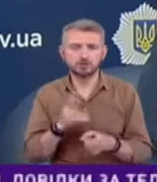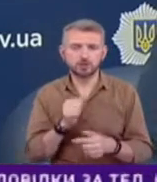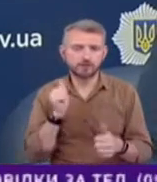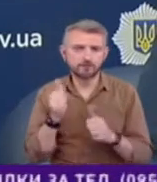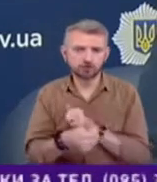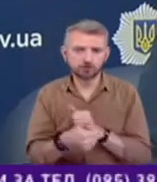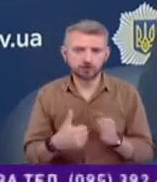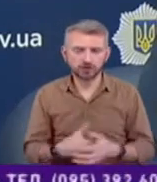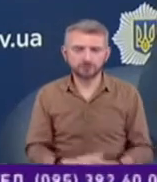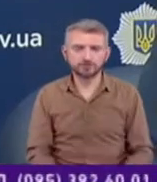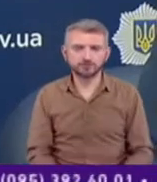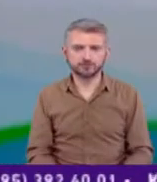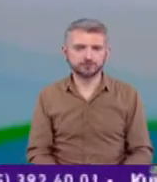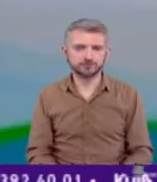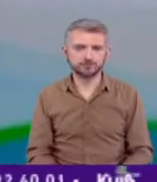випередження.